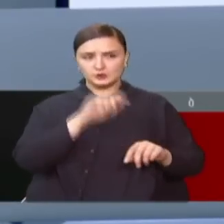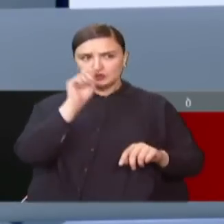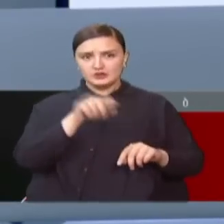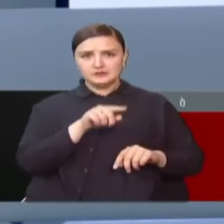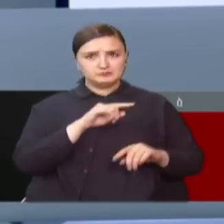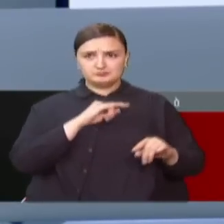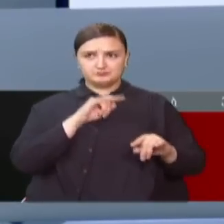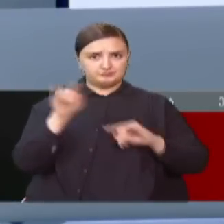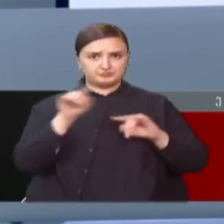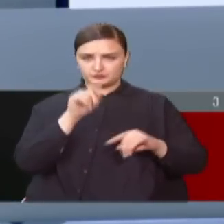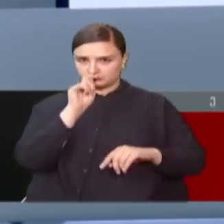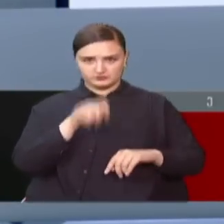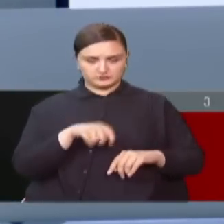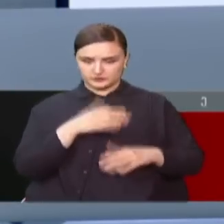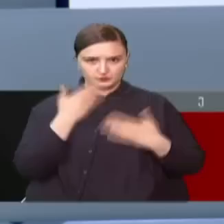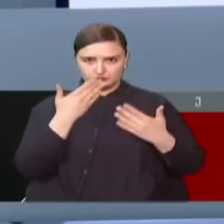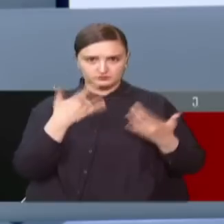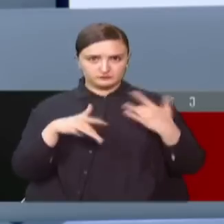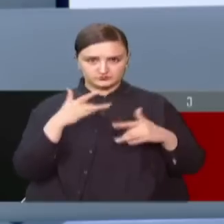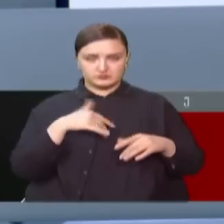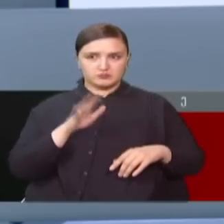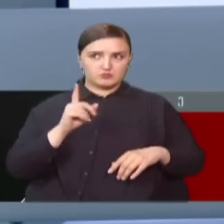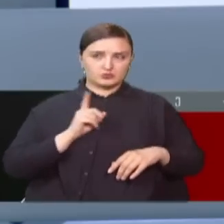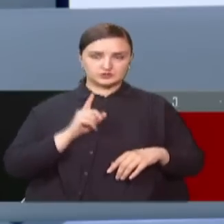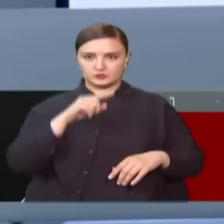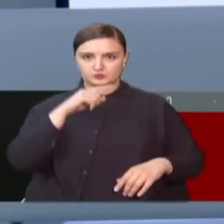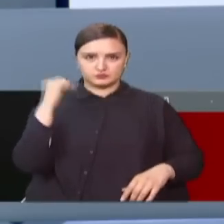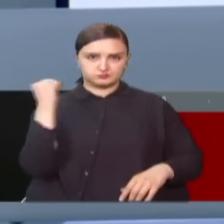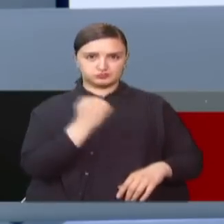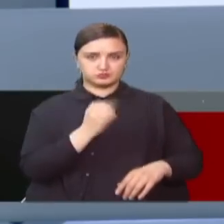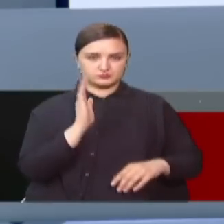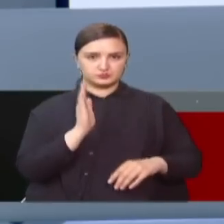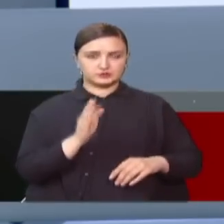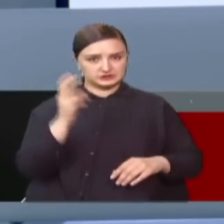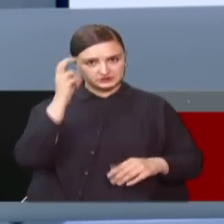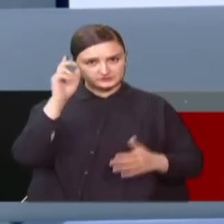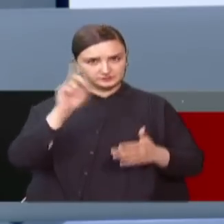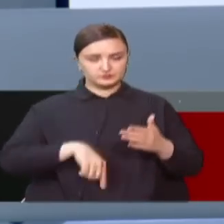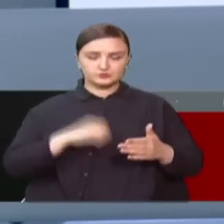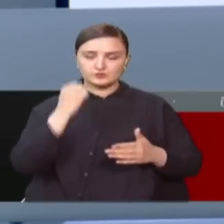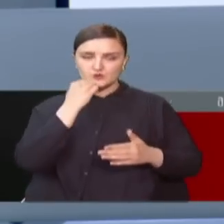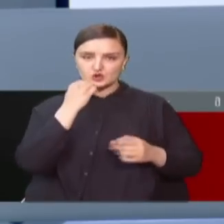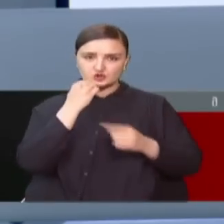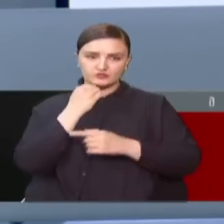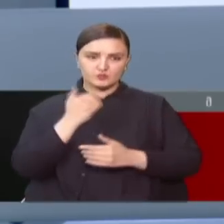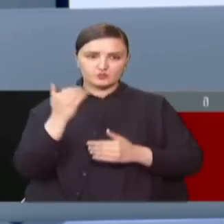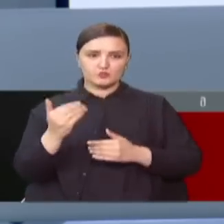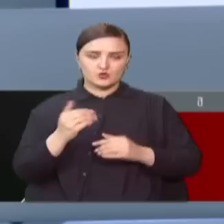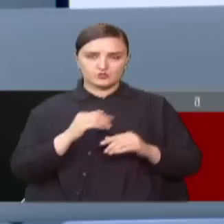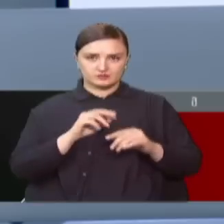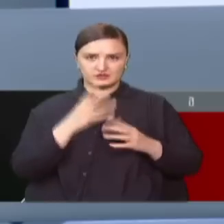კავშირს კატეგორიულად უარყოფს და მოსალოდნელ იერიშზე იწყებს საუბარს. Კიევში დარწმუნებულები არიან, რომ მოსკოვის მიერ